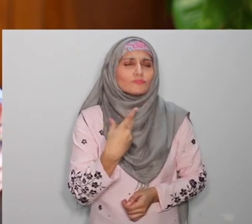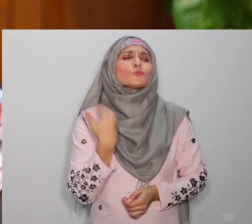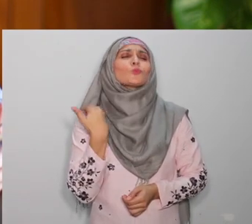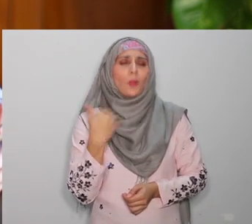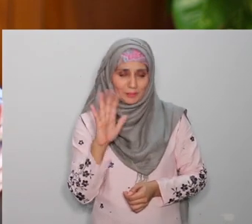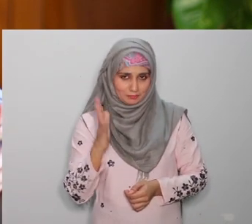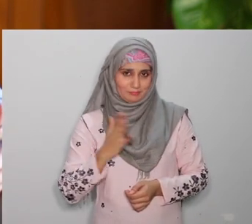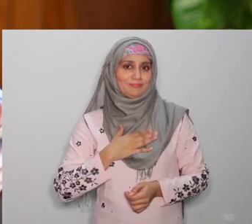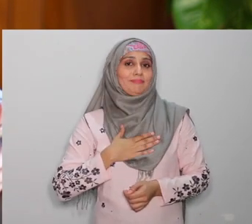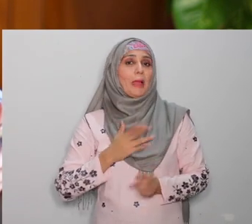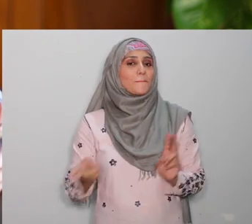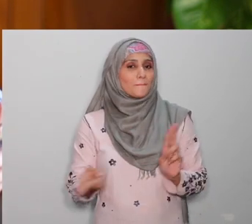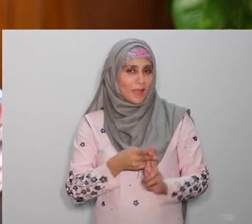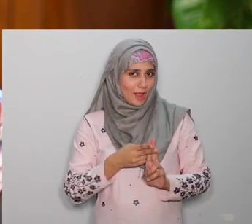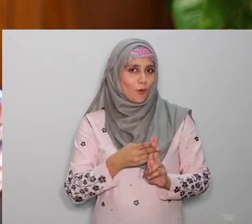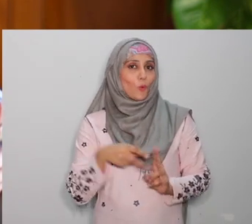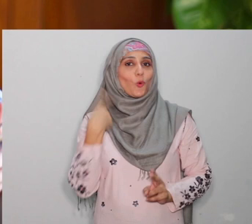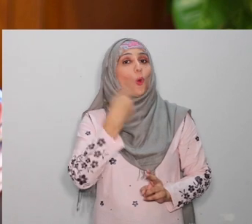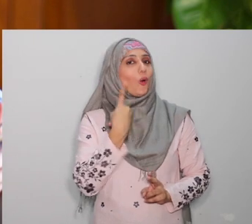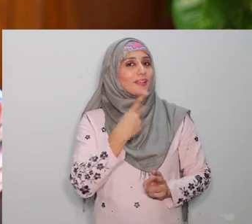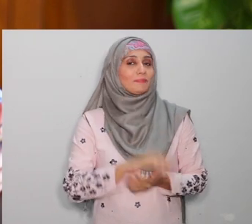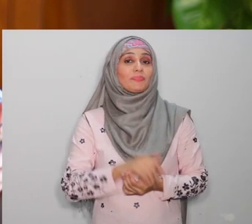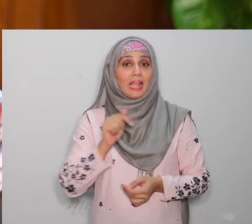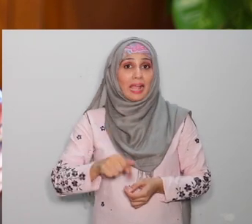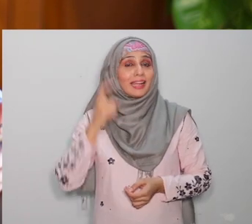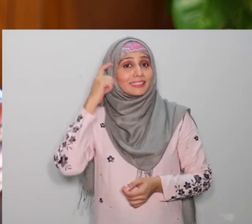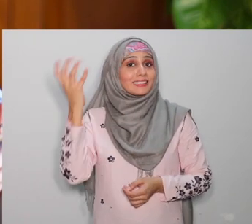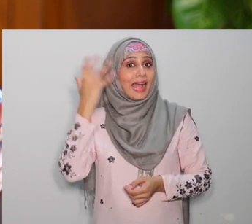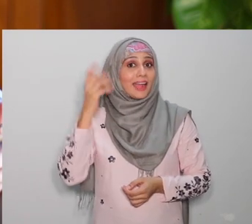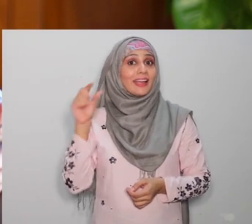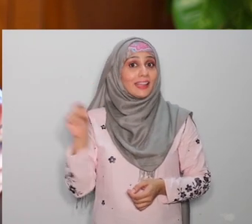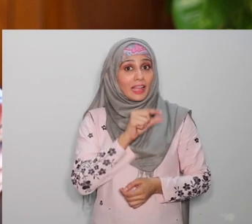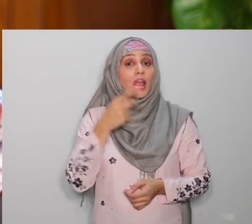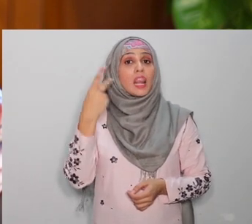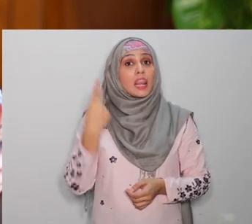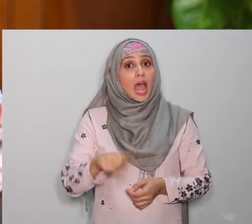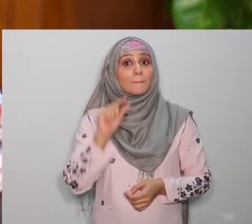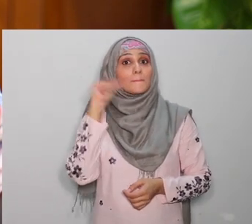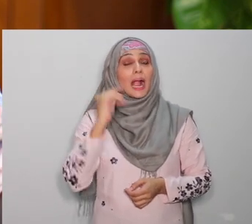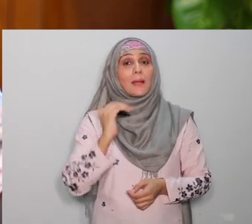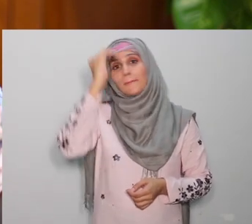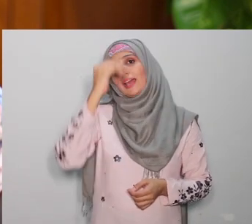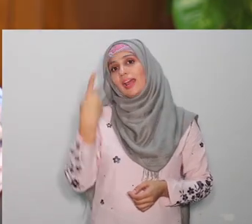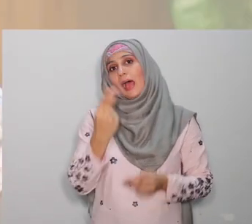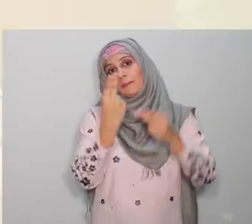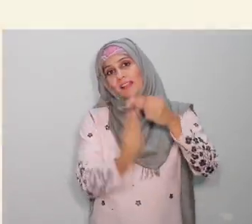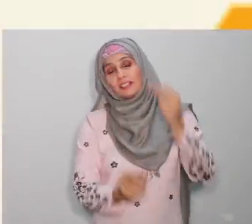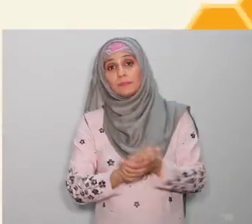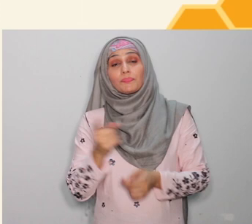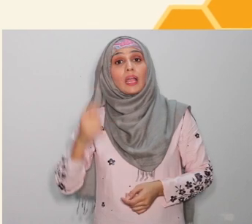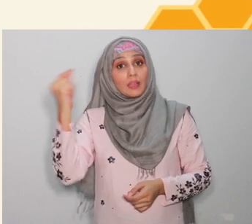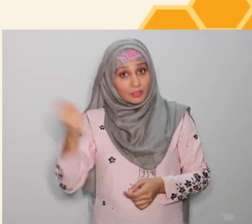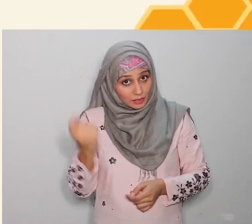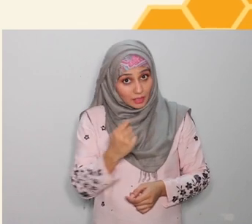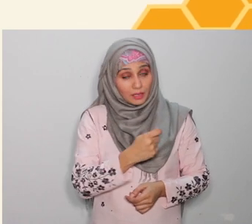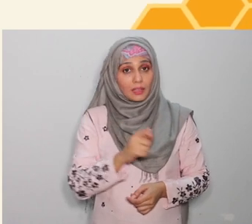ओ चलिए, मैं आपको आपा भी से मिलवाती हूँ। हमारी आज की कहानी भी आपा भी के ही बारे में है और